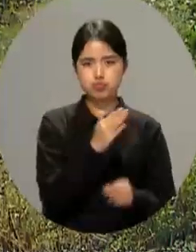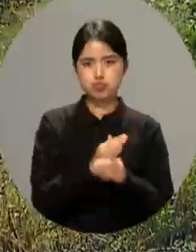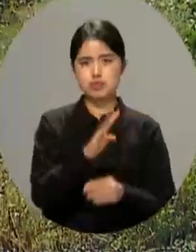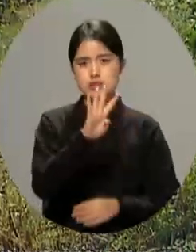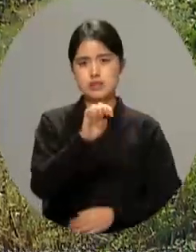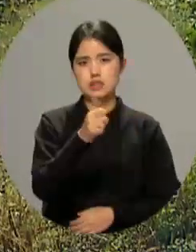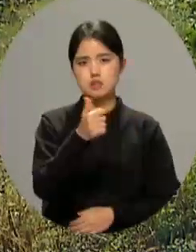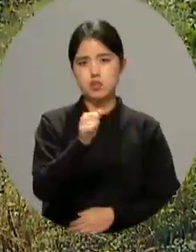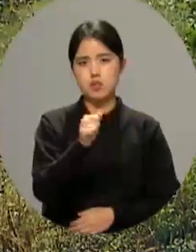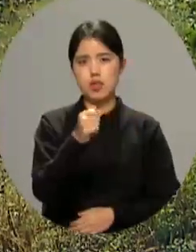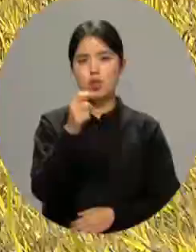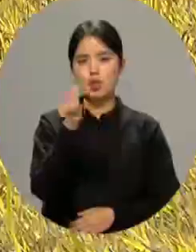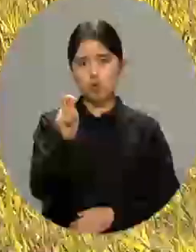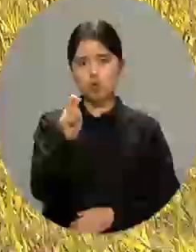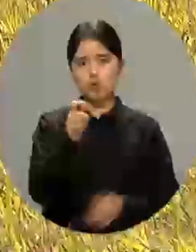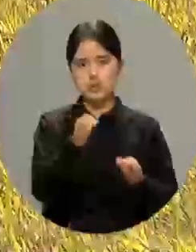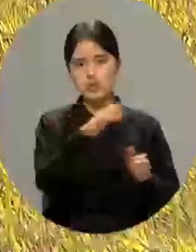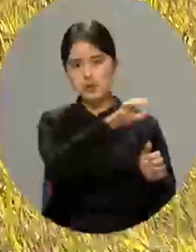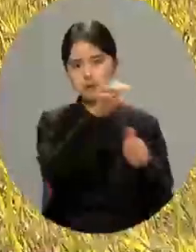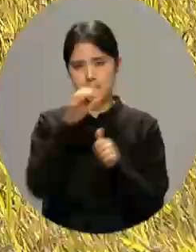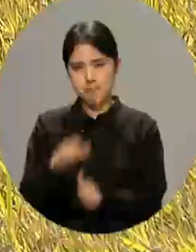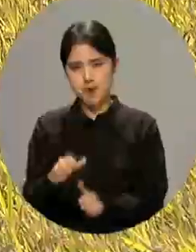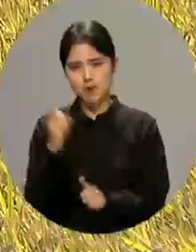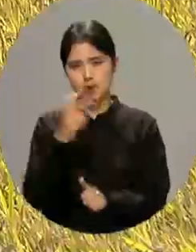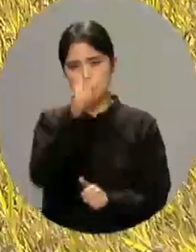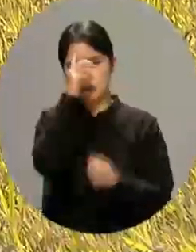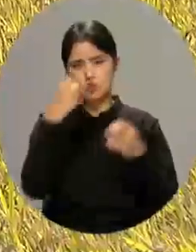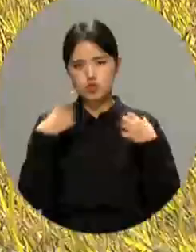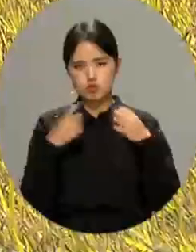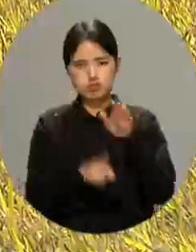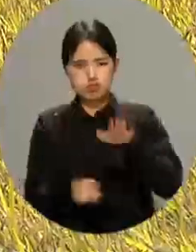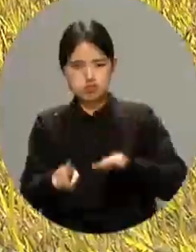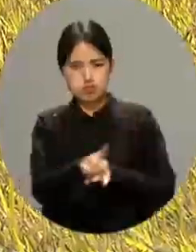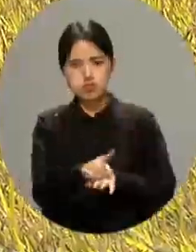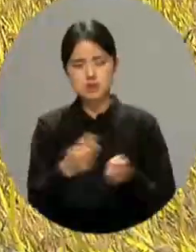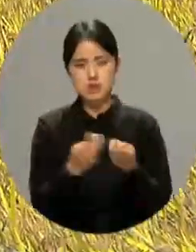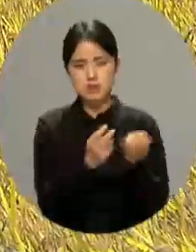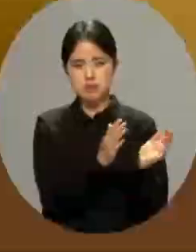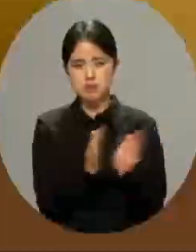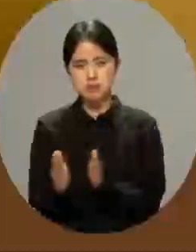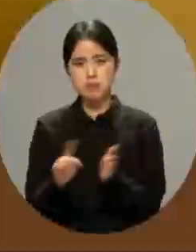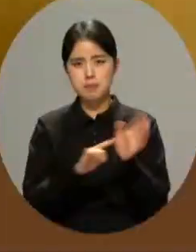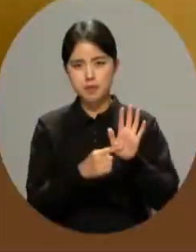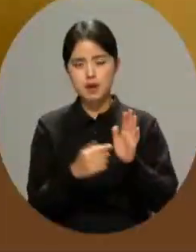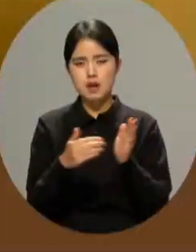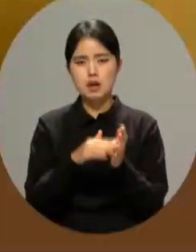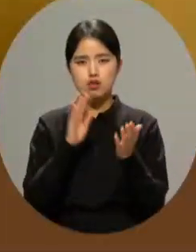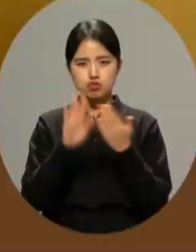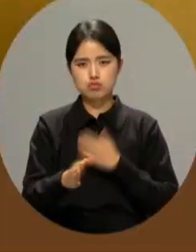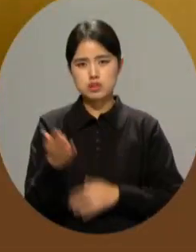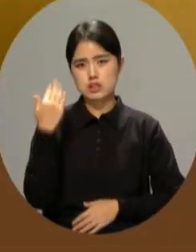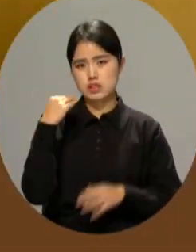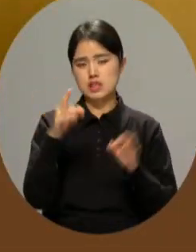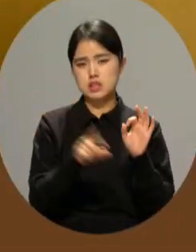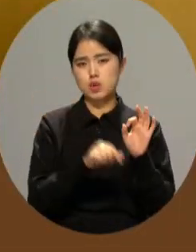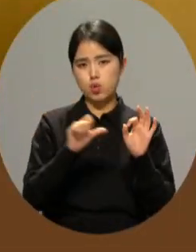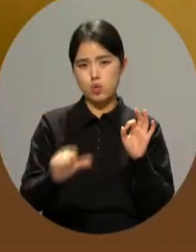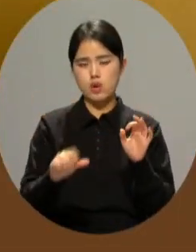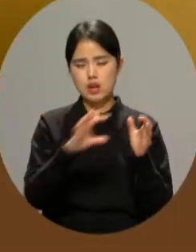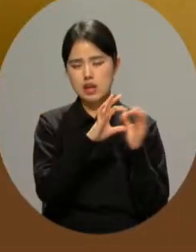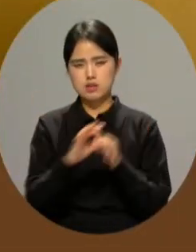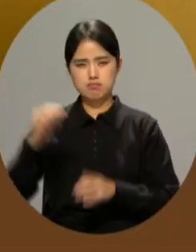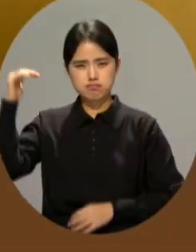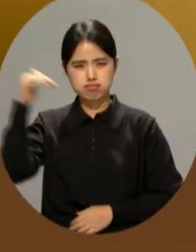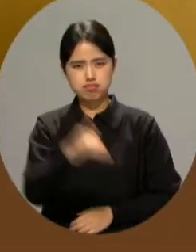톤 시장 격리를 포함한 정부의 선제적인 쌀 시장 대책 발표 직후인 지난달 5일. 연중 계속해서